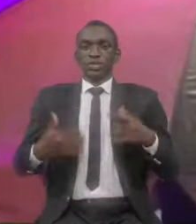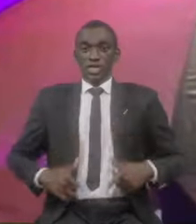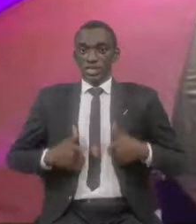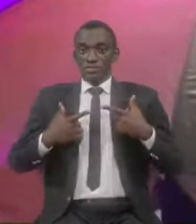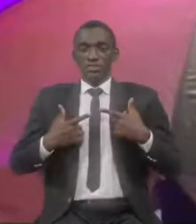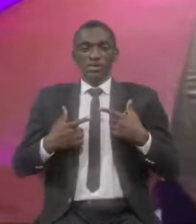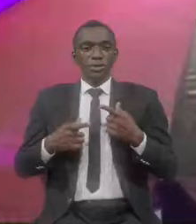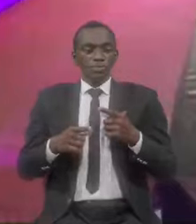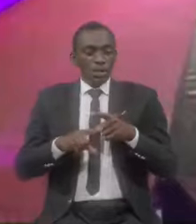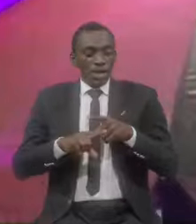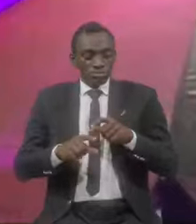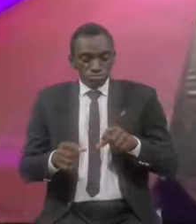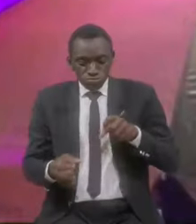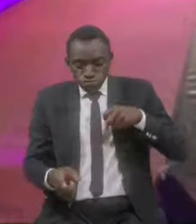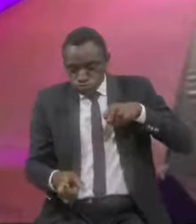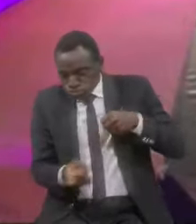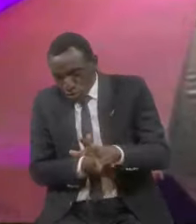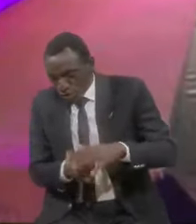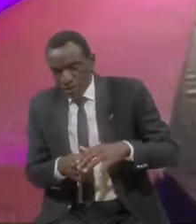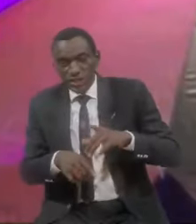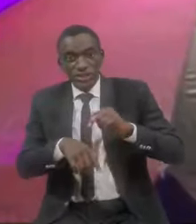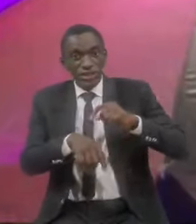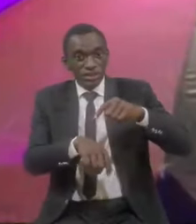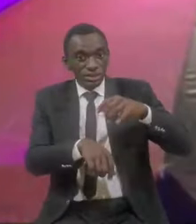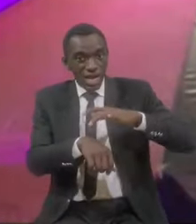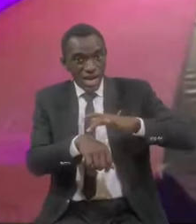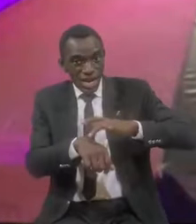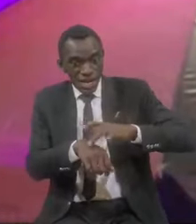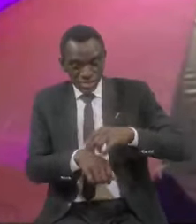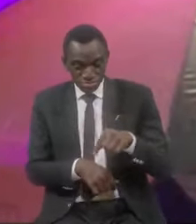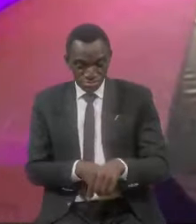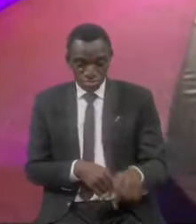Écraser et le talon, il est toujours vivant.